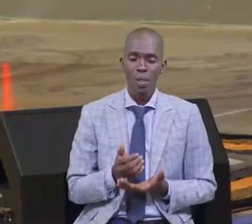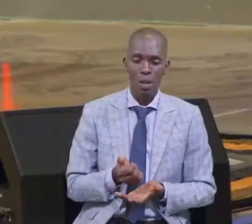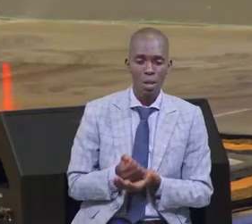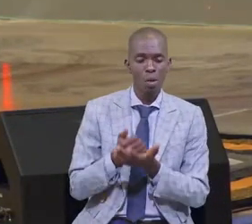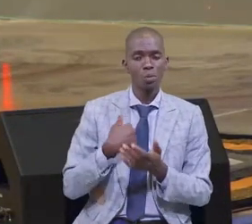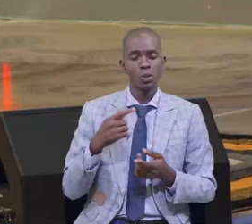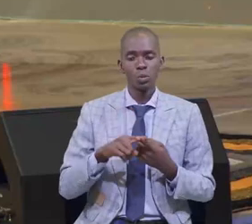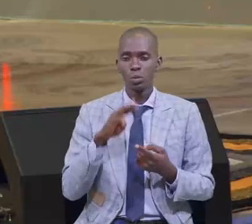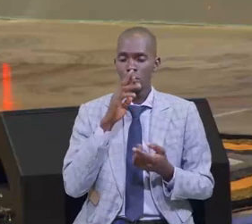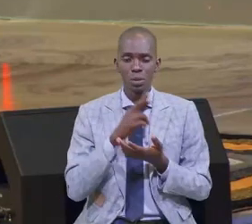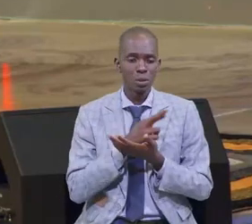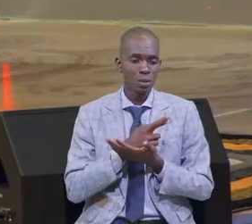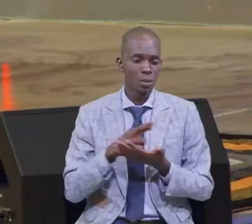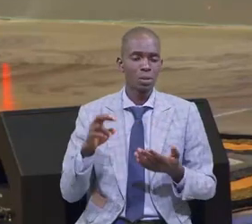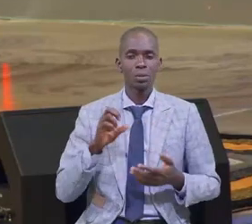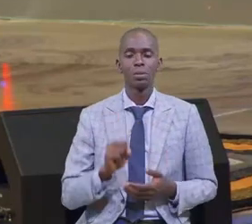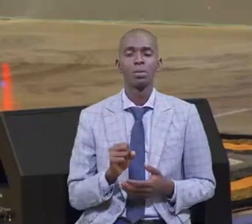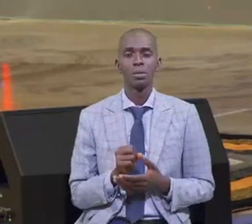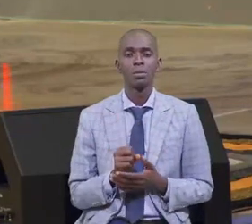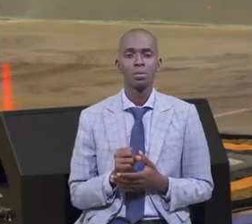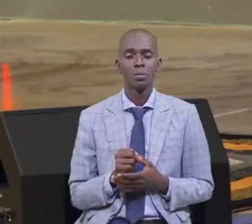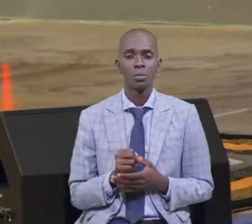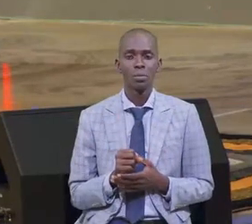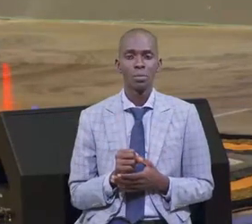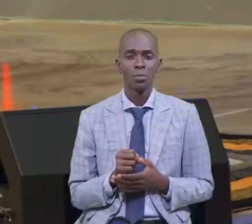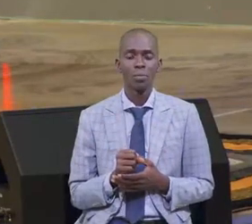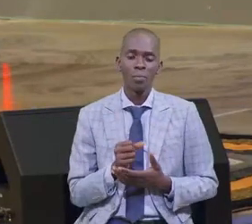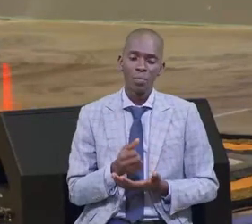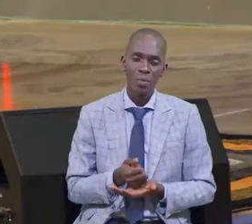Aide-moi, Seigneur, à être juste.